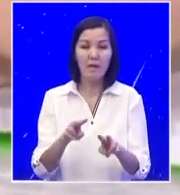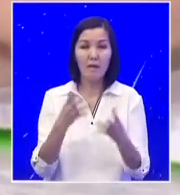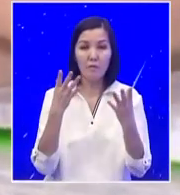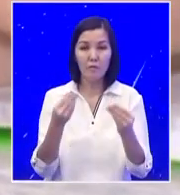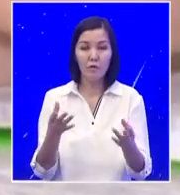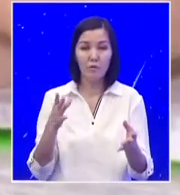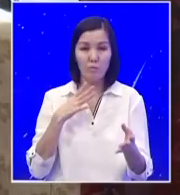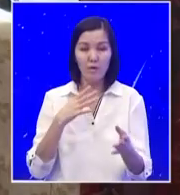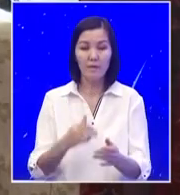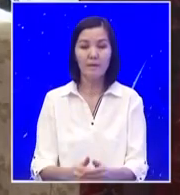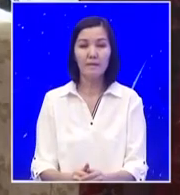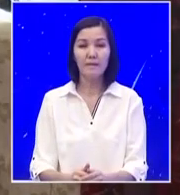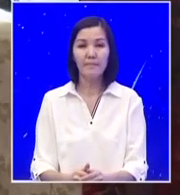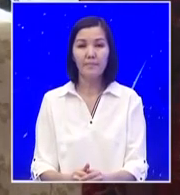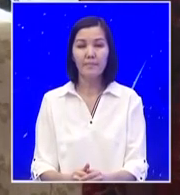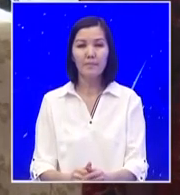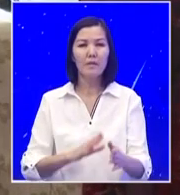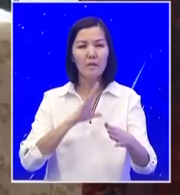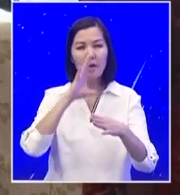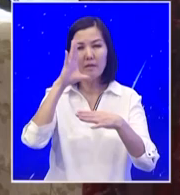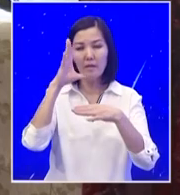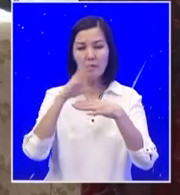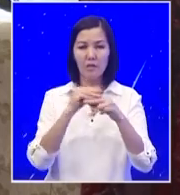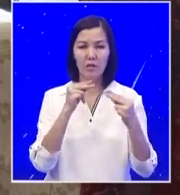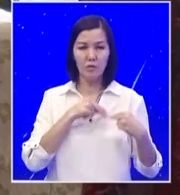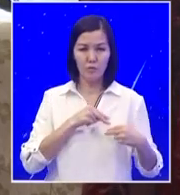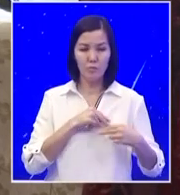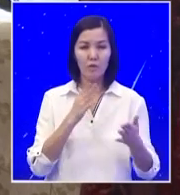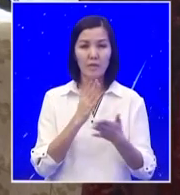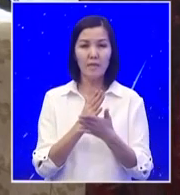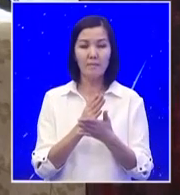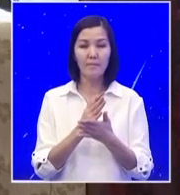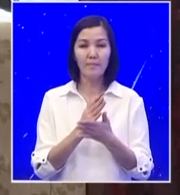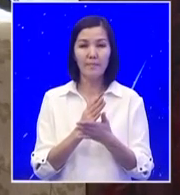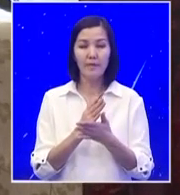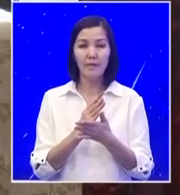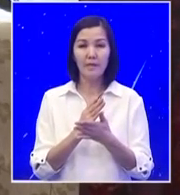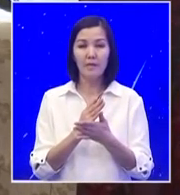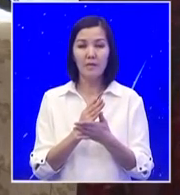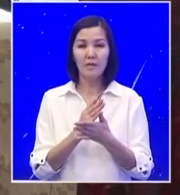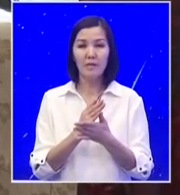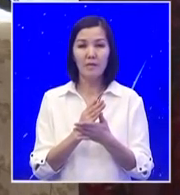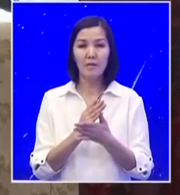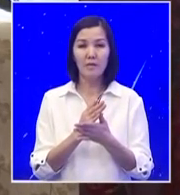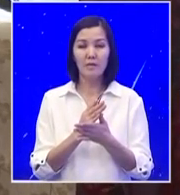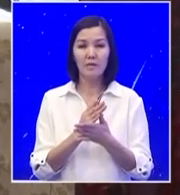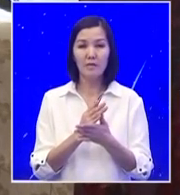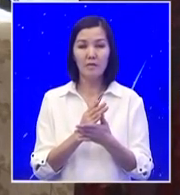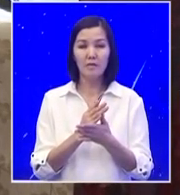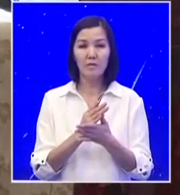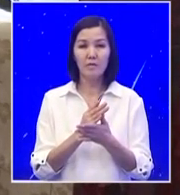дейді Сарахан әже. Күні-түні жұмыс істедім бала. Өйткені бізде уже корда болды, неше